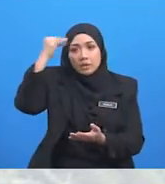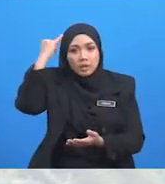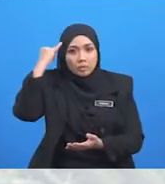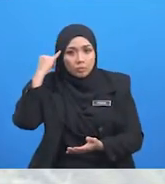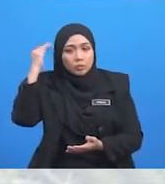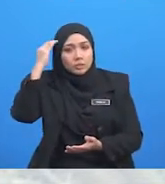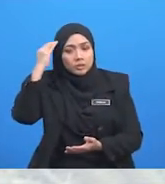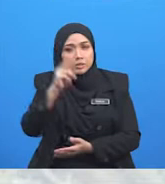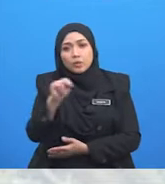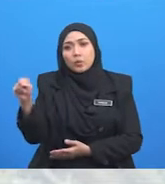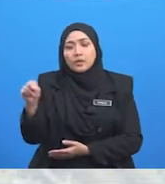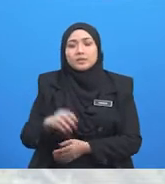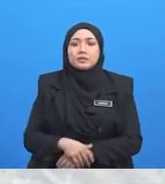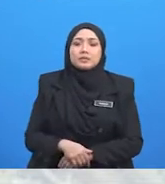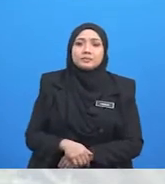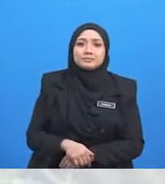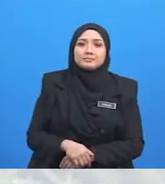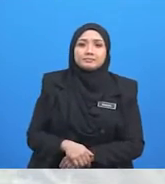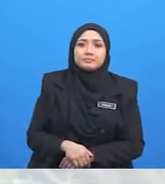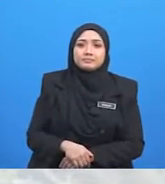menuntut ilmu pengetahuan.